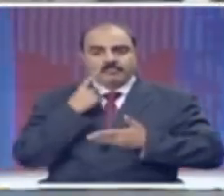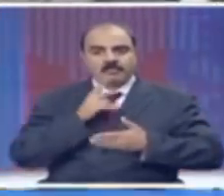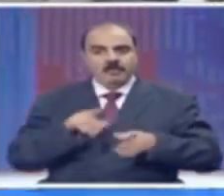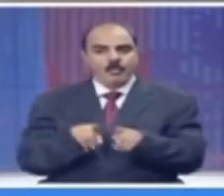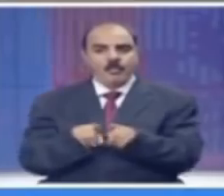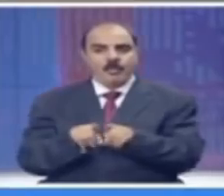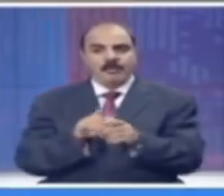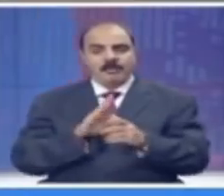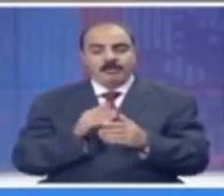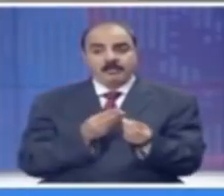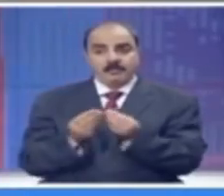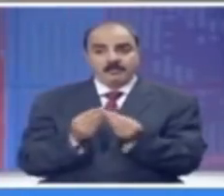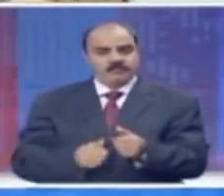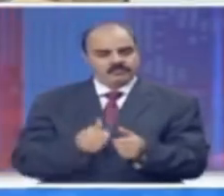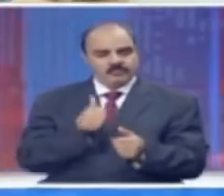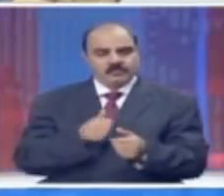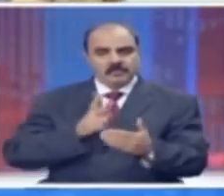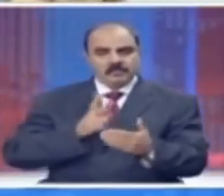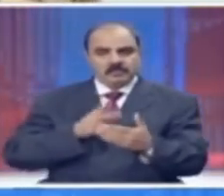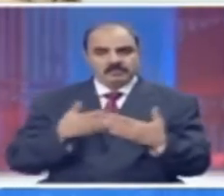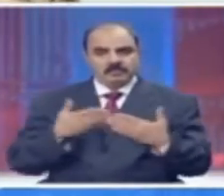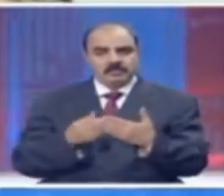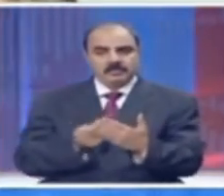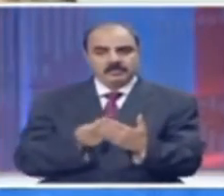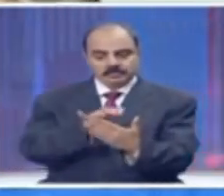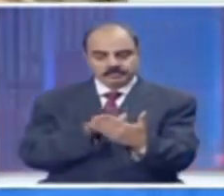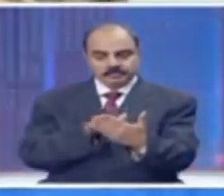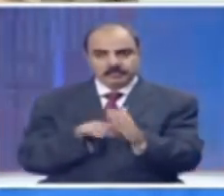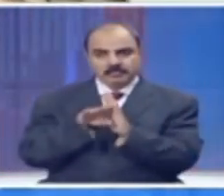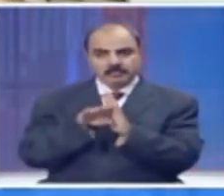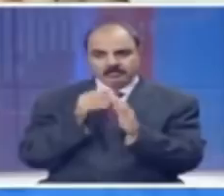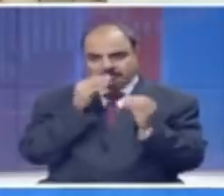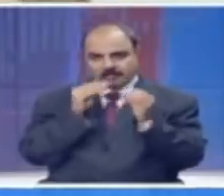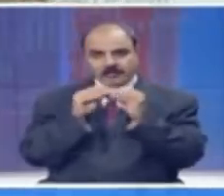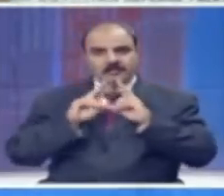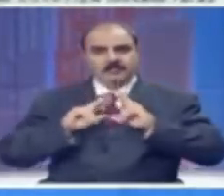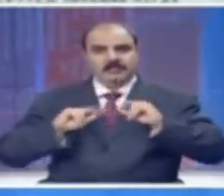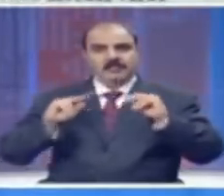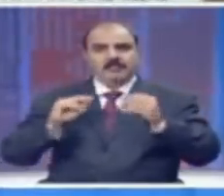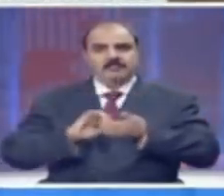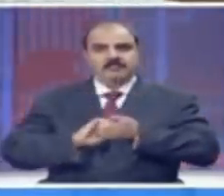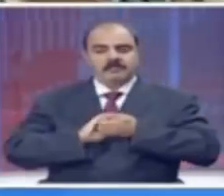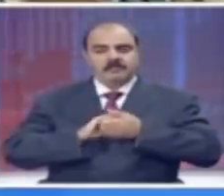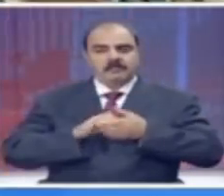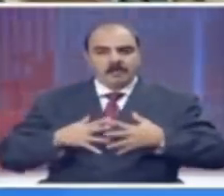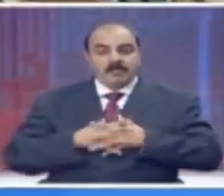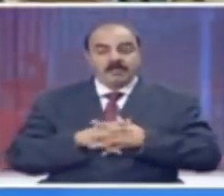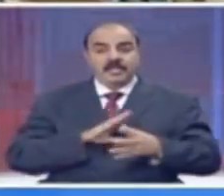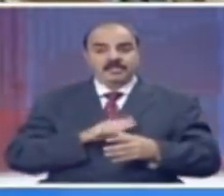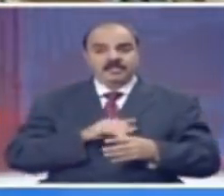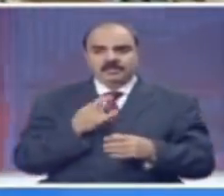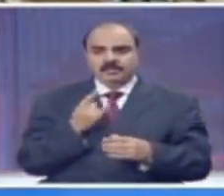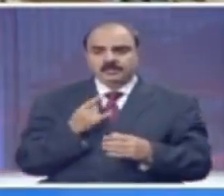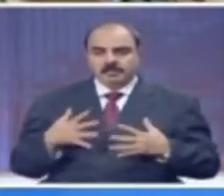السوداني الشقيق. وقد أسفرت المباحثات عن إعداد إطار توافقي تناول سبل تعزيز التعاون